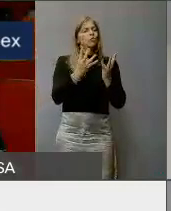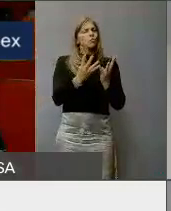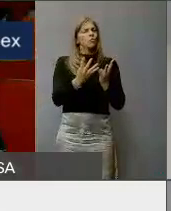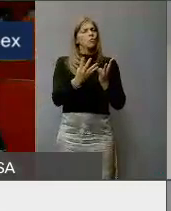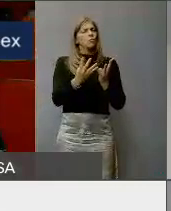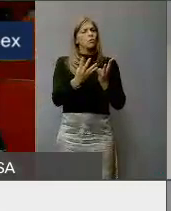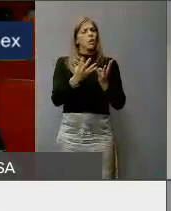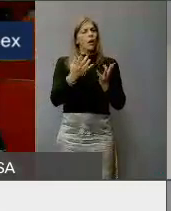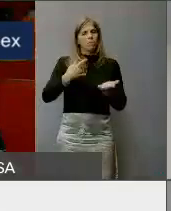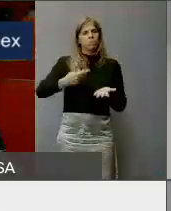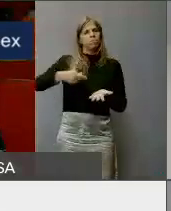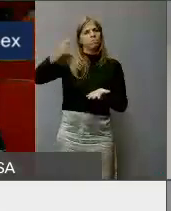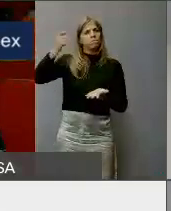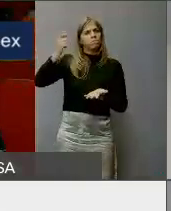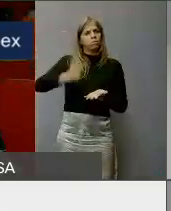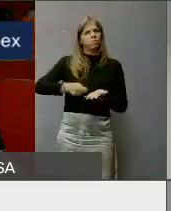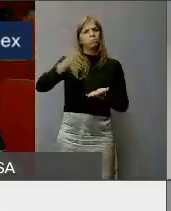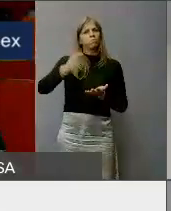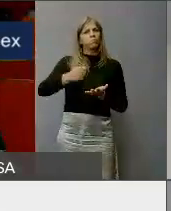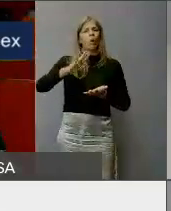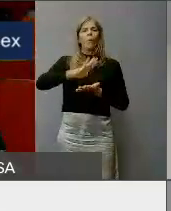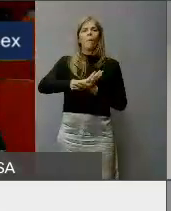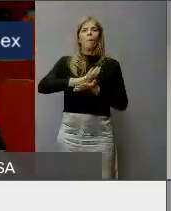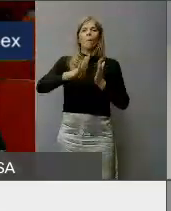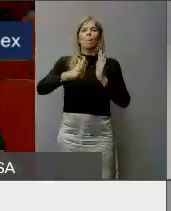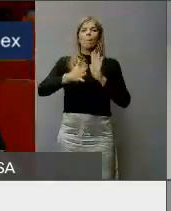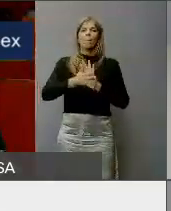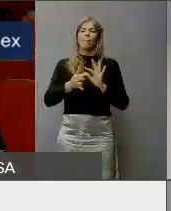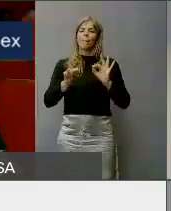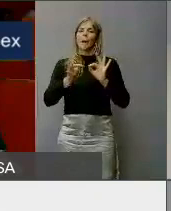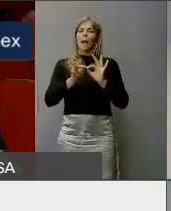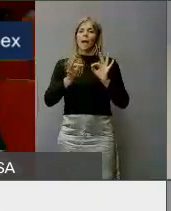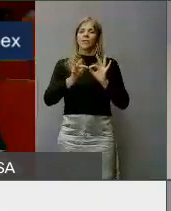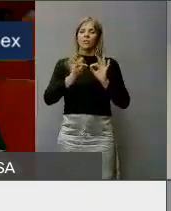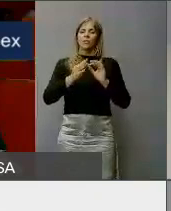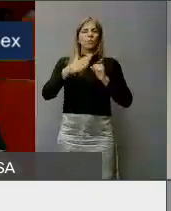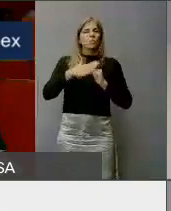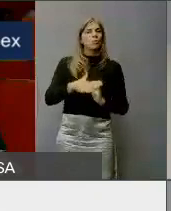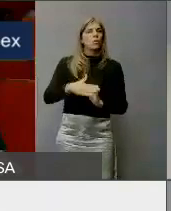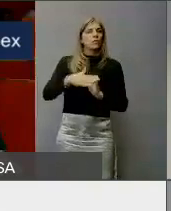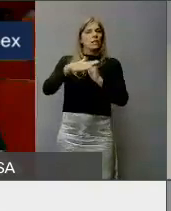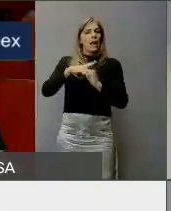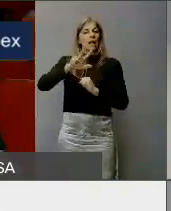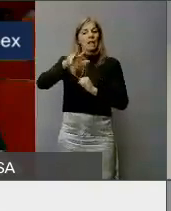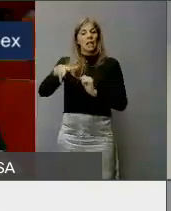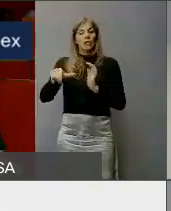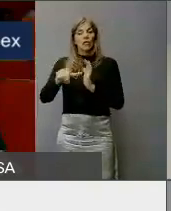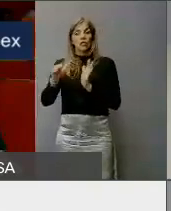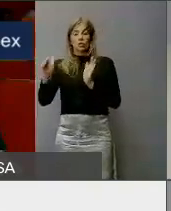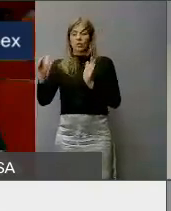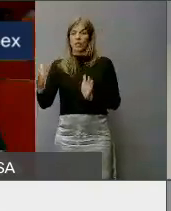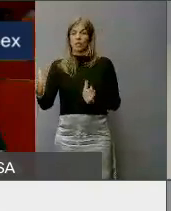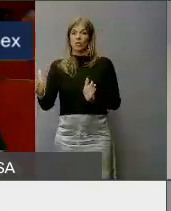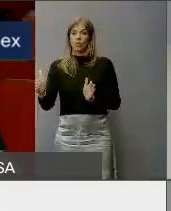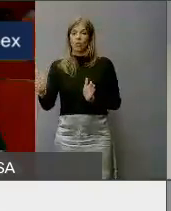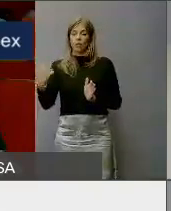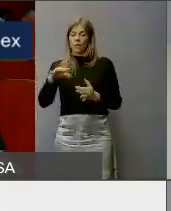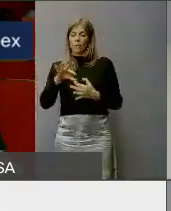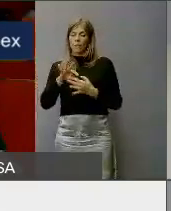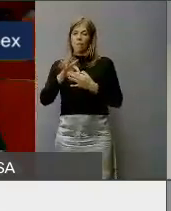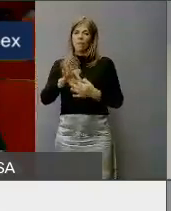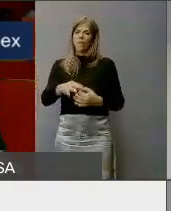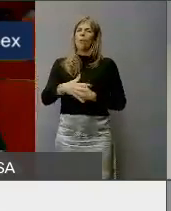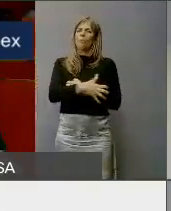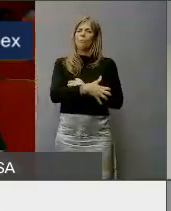di sussidarietà per i prossimi cinque anni con il terzo settore per quanto riguarda le povertà estreme senza